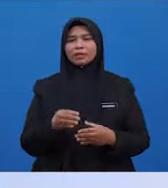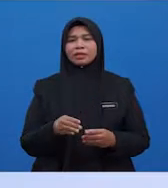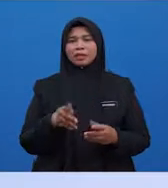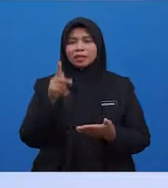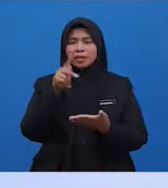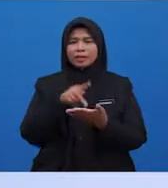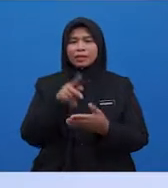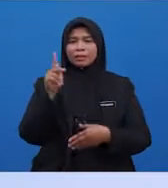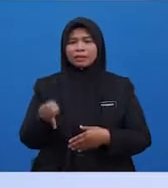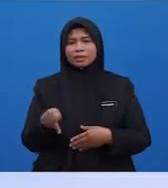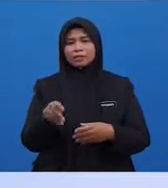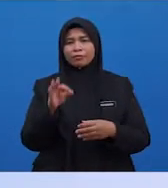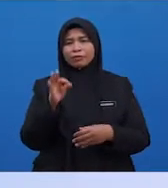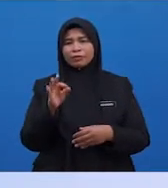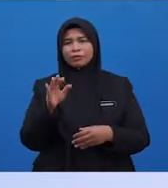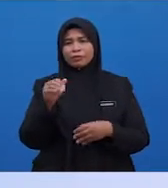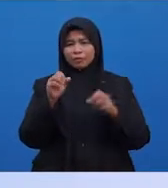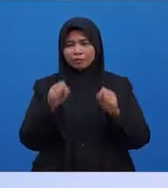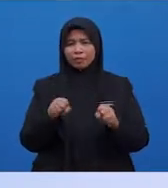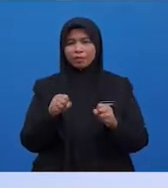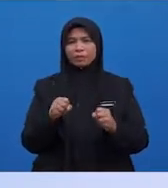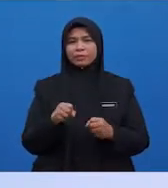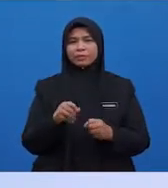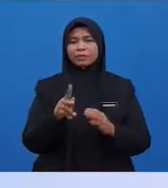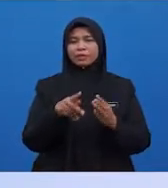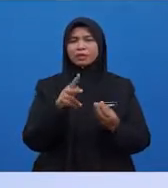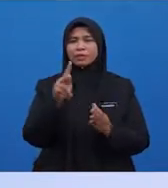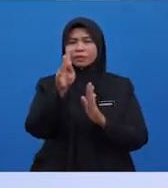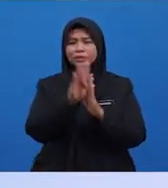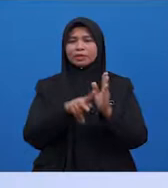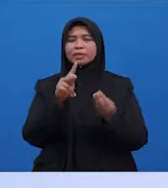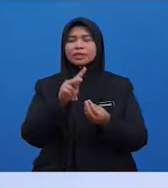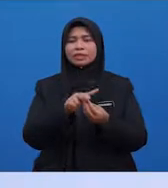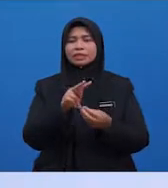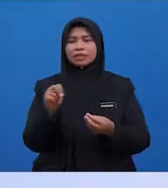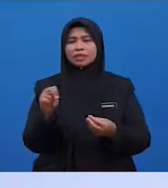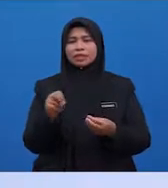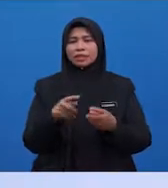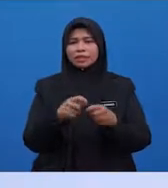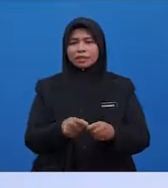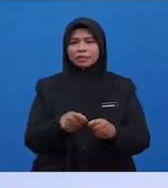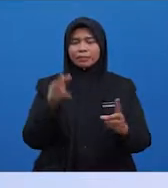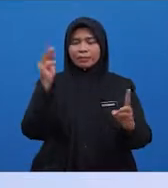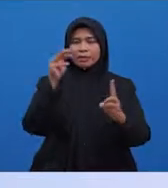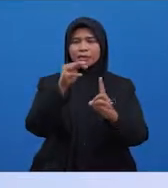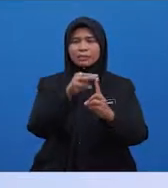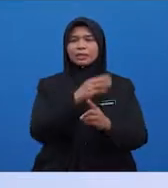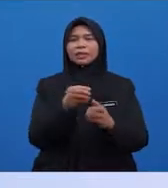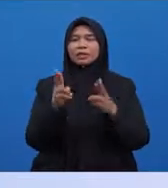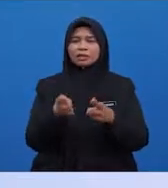boleh mempengaruhi keberkesanan penetapan matlamat dan merancang strategi